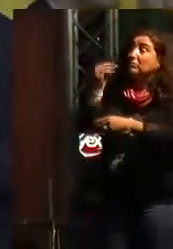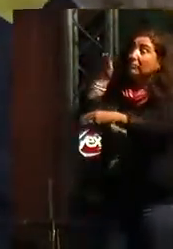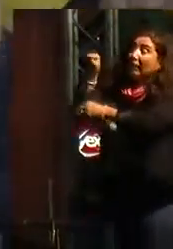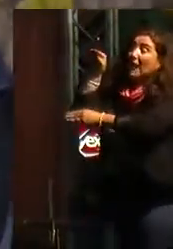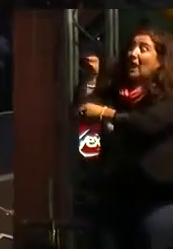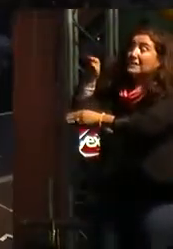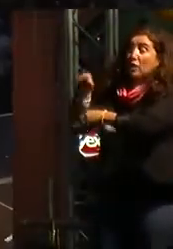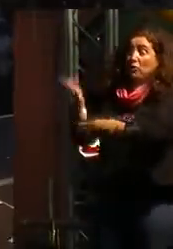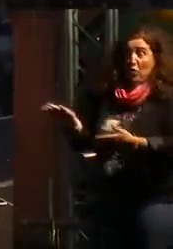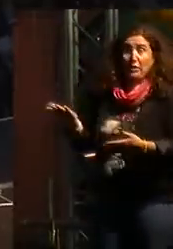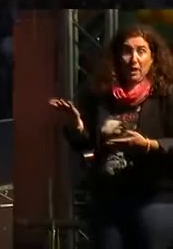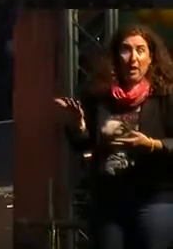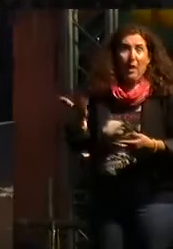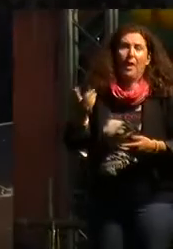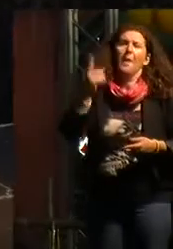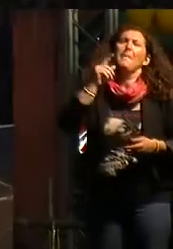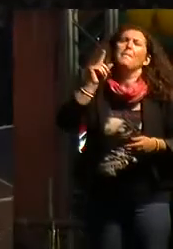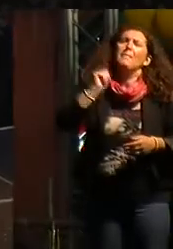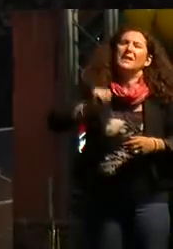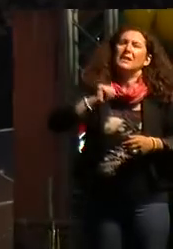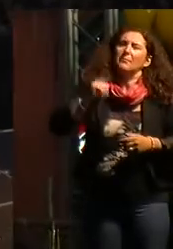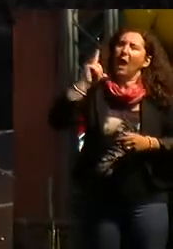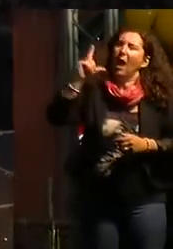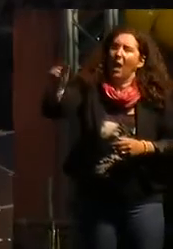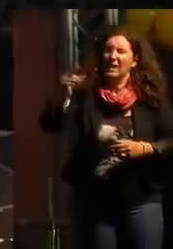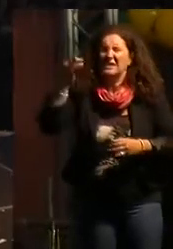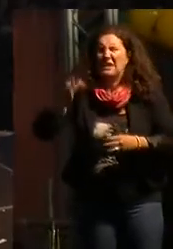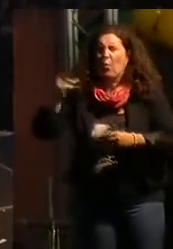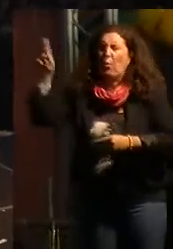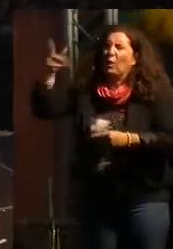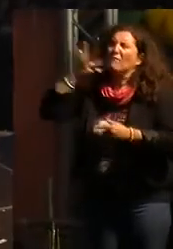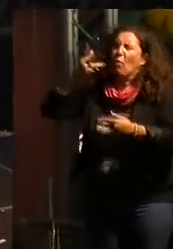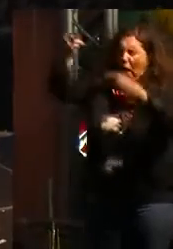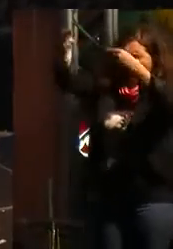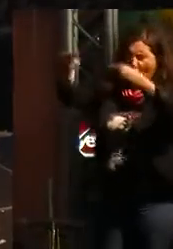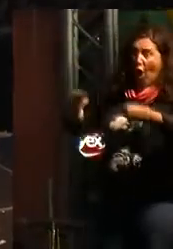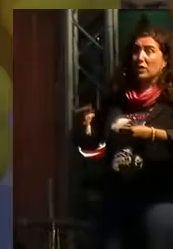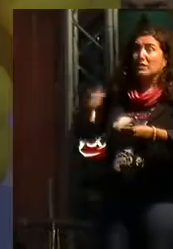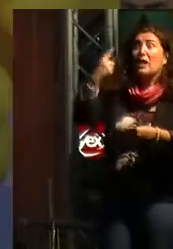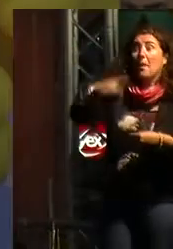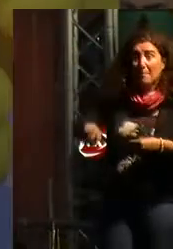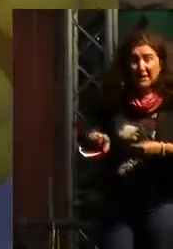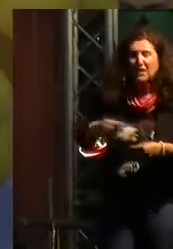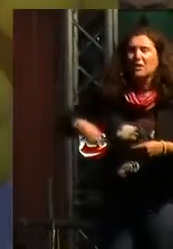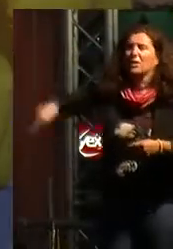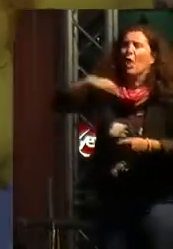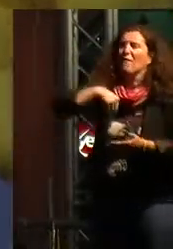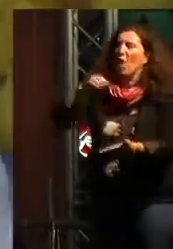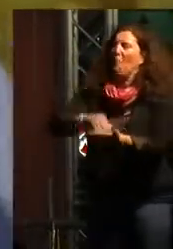che crollerebbe tutto, faranno i conti con noi e quella volta saremo lì